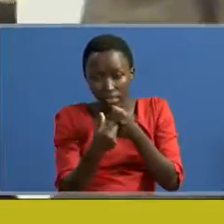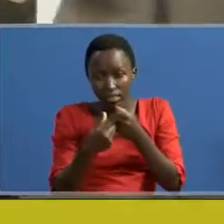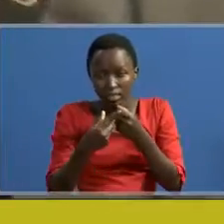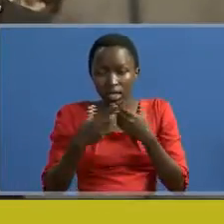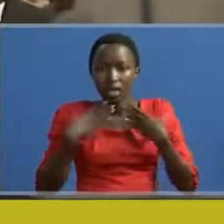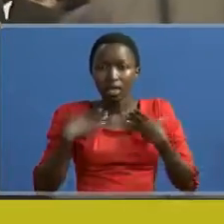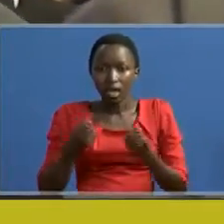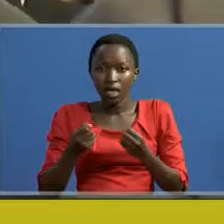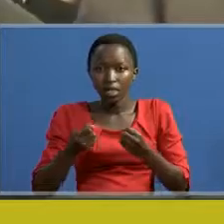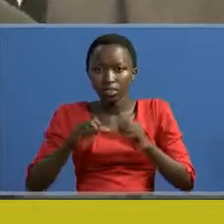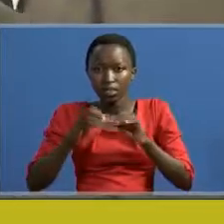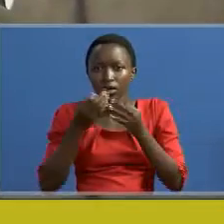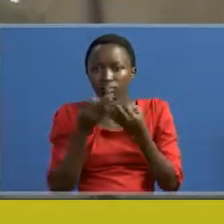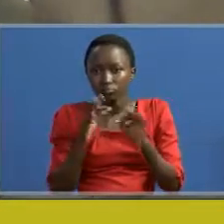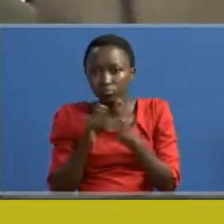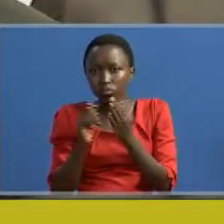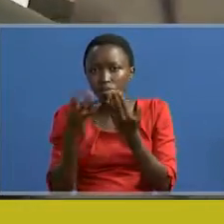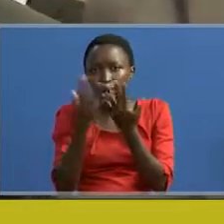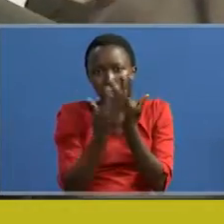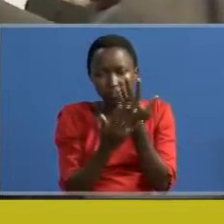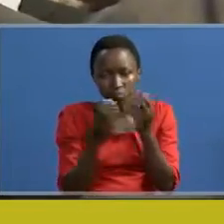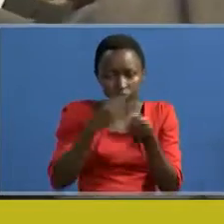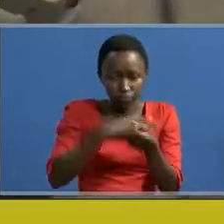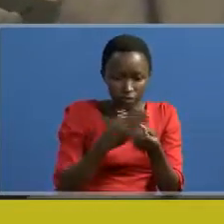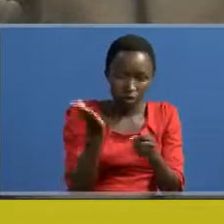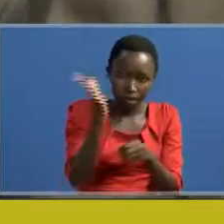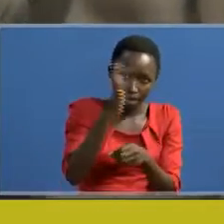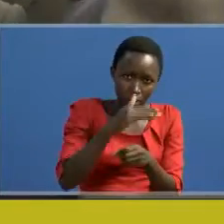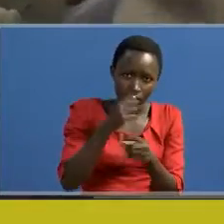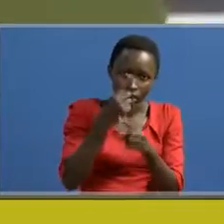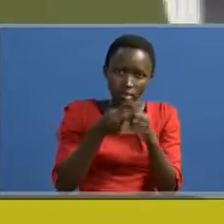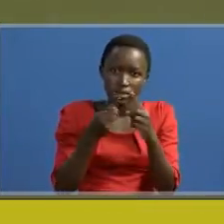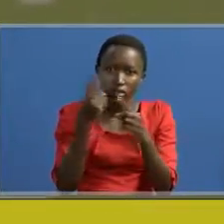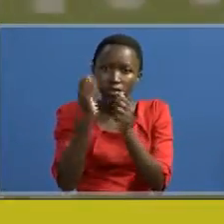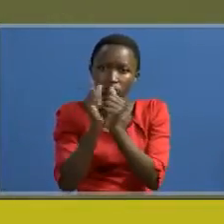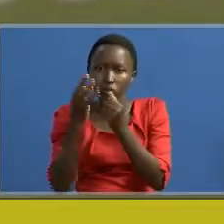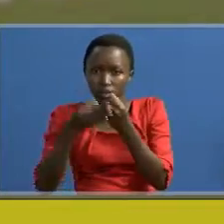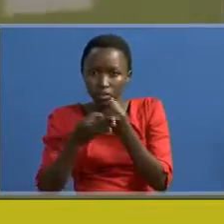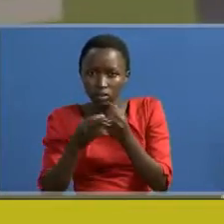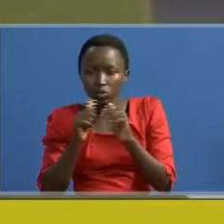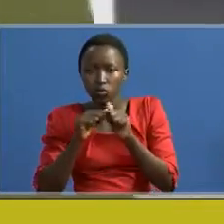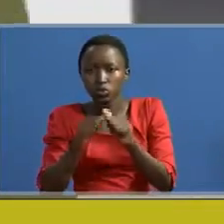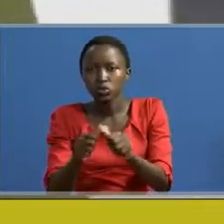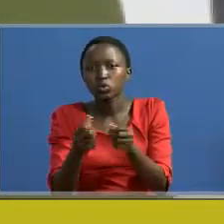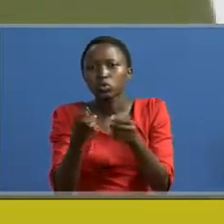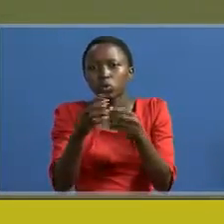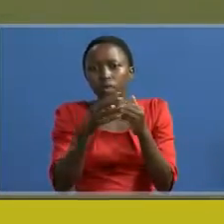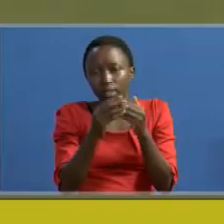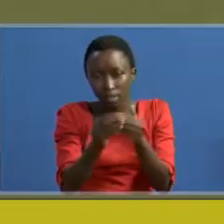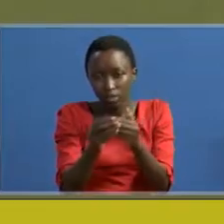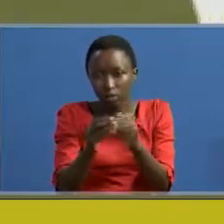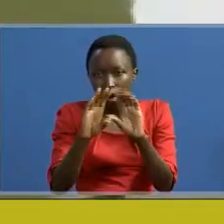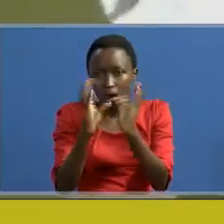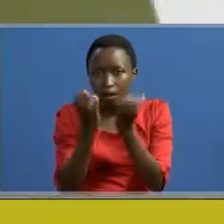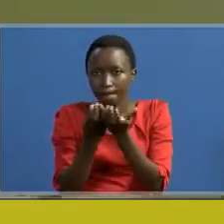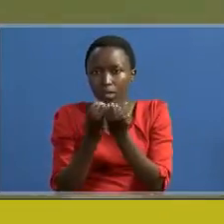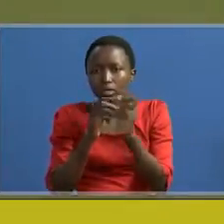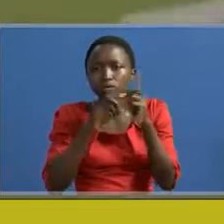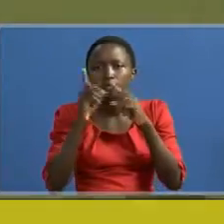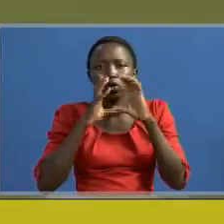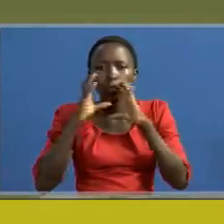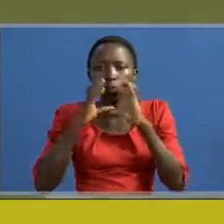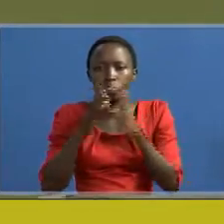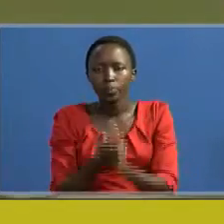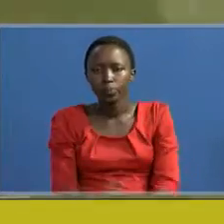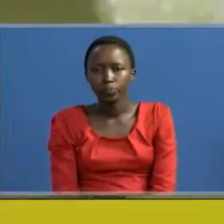kupata matibabu ya saratani ya damu. Alirejea nchini mwaka 2018 na kuendelea uongozi wake katika kampuni ya